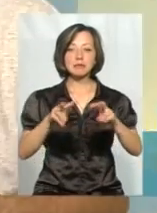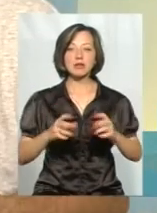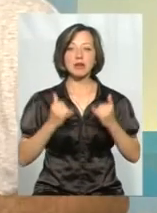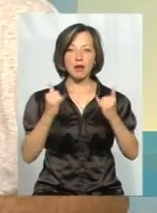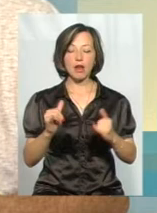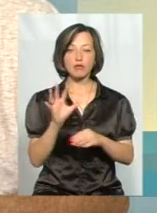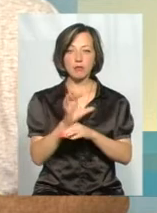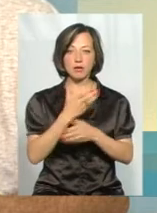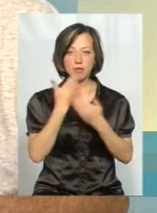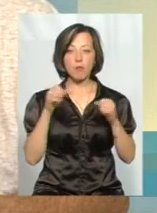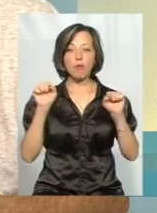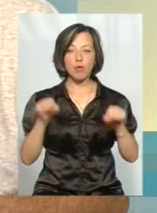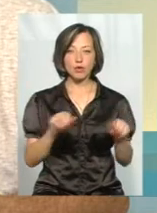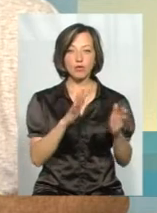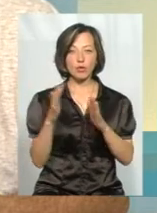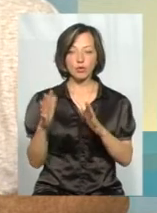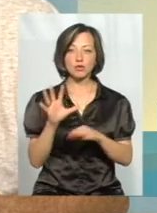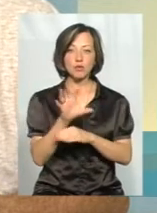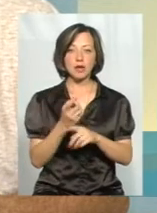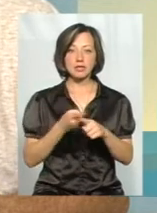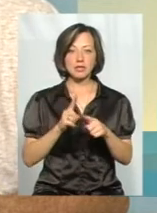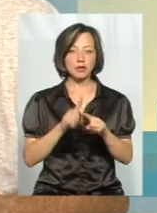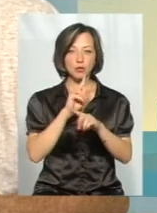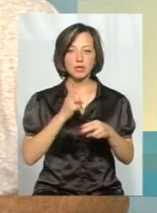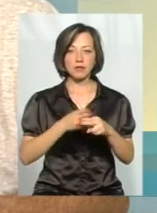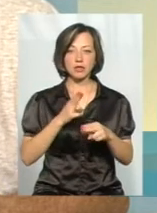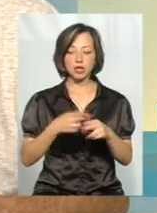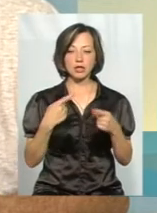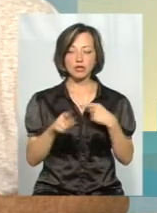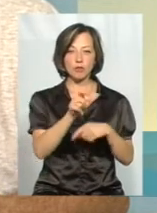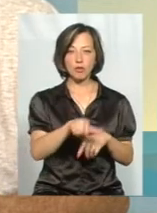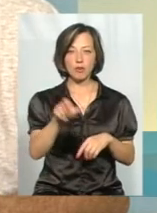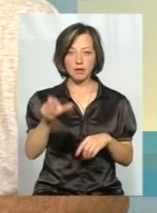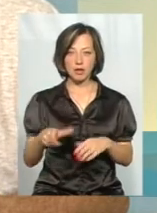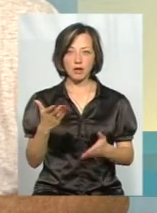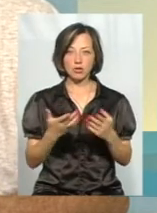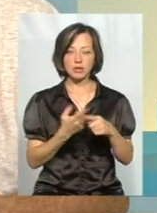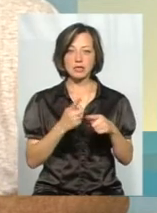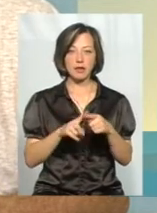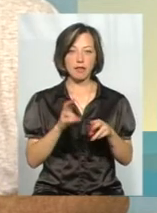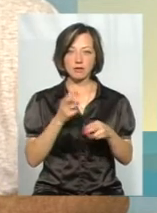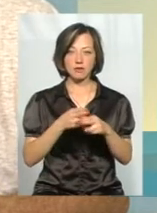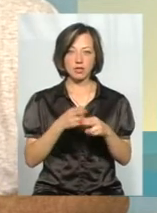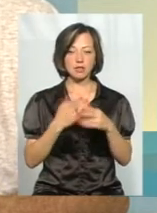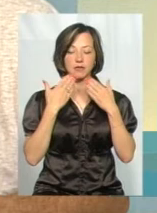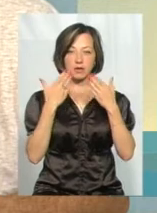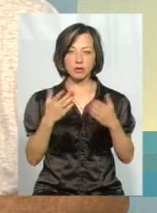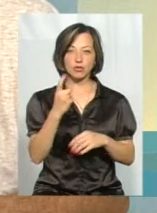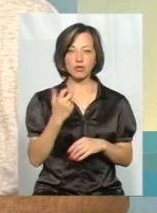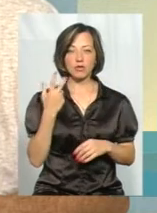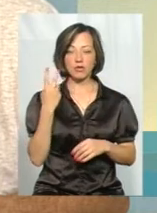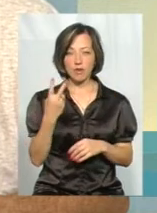місця, де можна вигулювати собак, в плані того, що це не буде заважати іншим громадянам. Якщо іншим громадянам це не заважає, вони не звертаються на службу